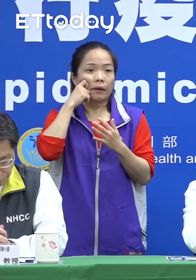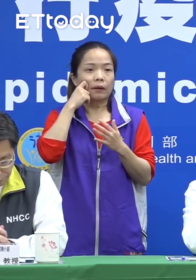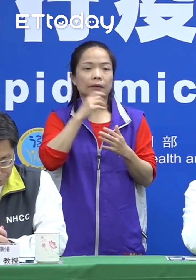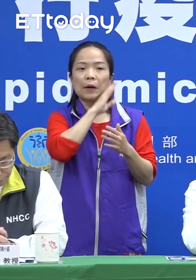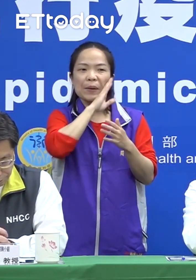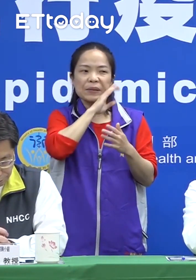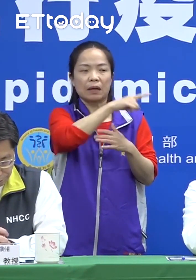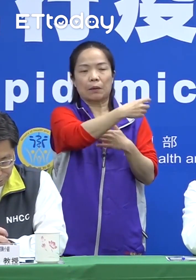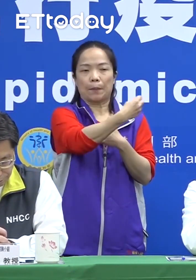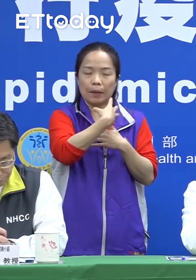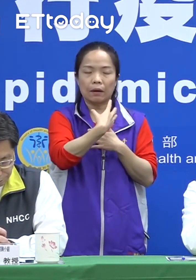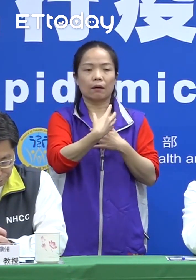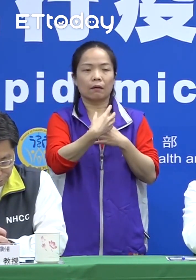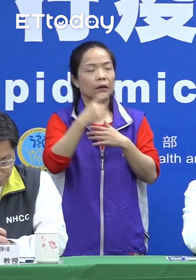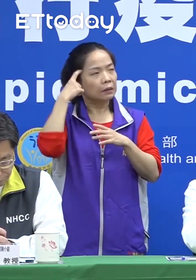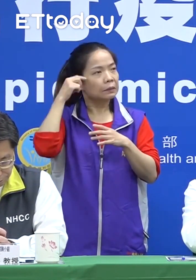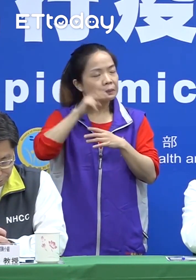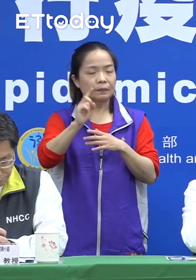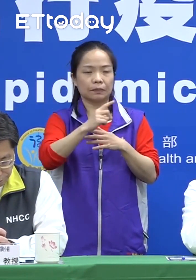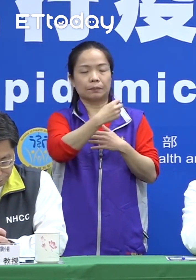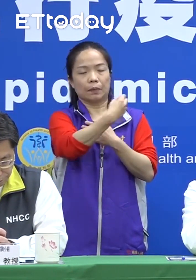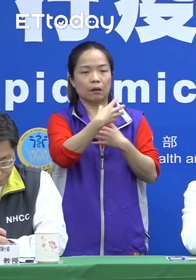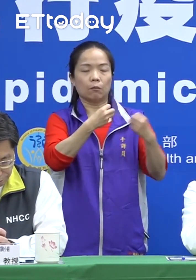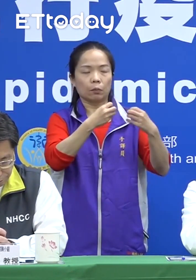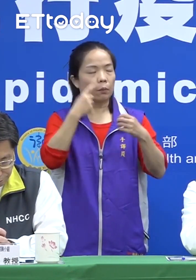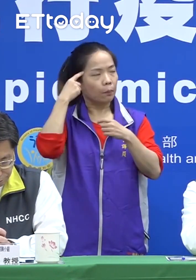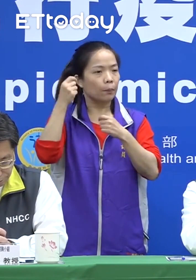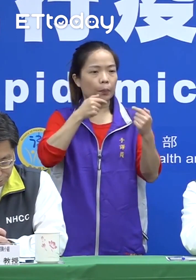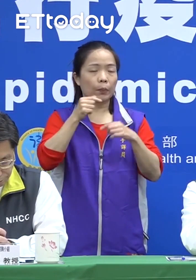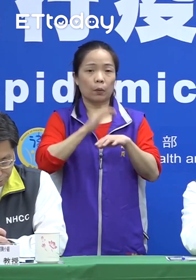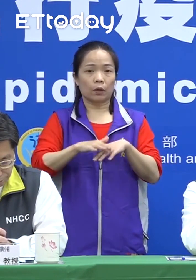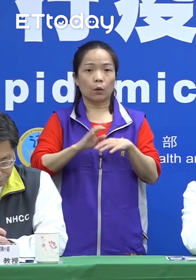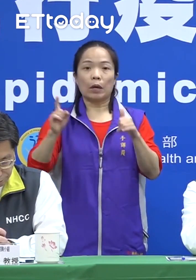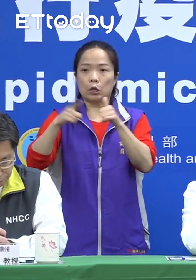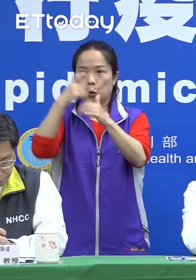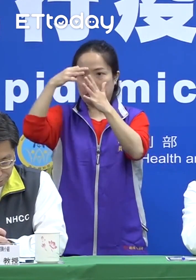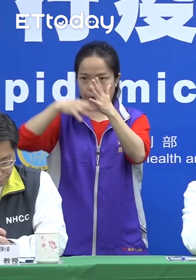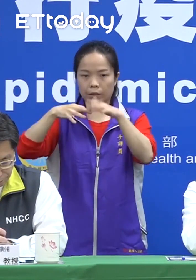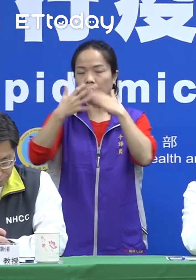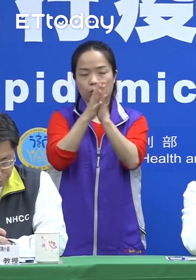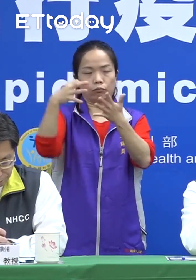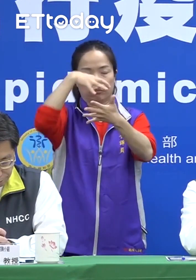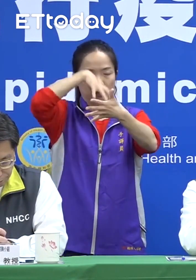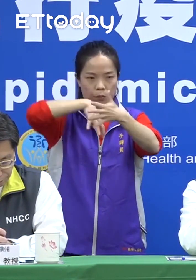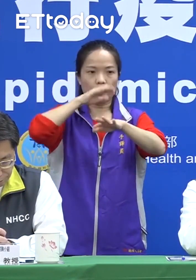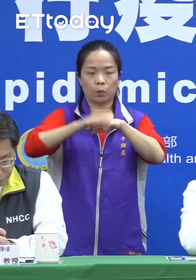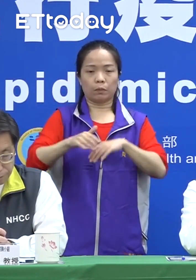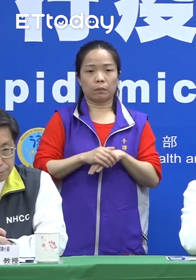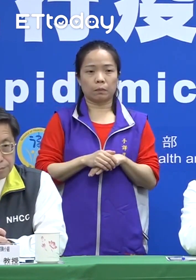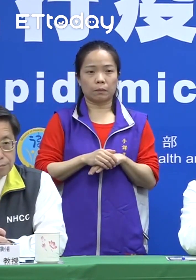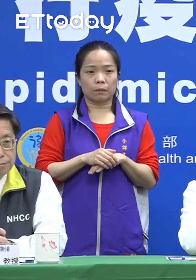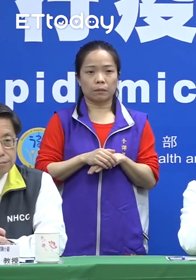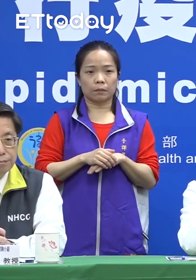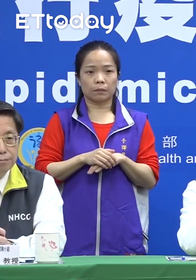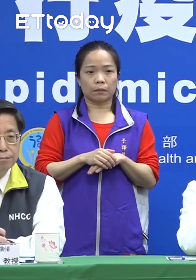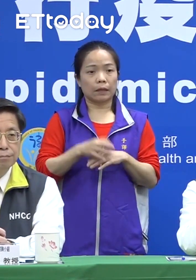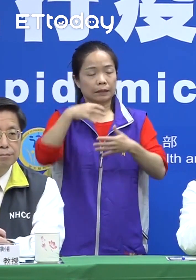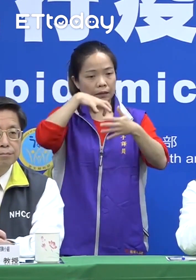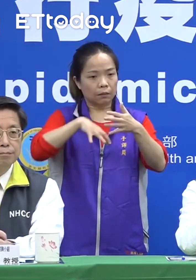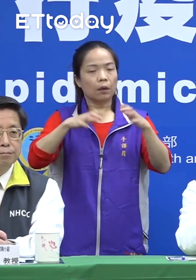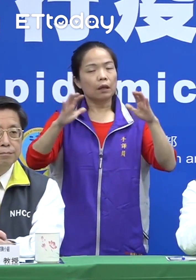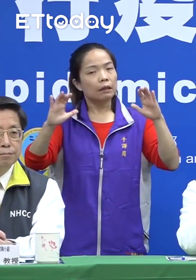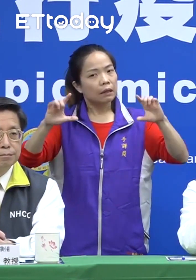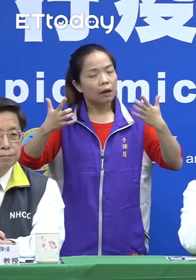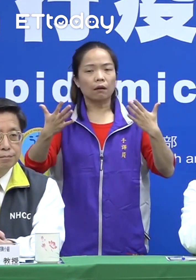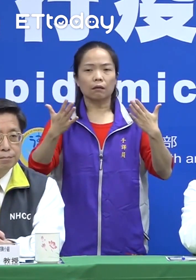要参考互相的一个意见。那不过原来我们的优先名单都会在这里面，好，那这里面了解之